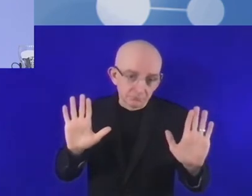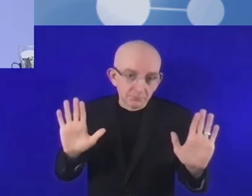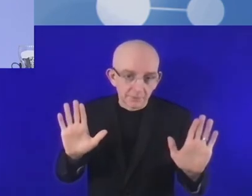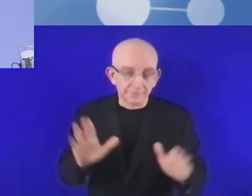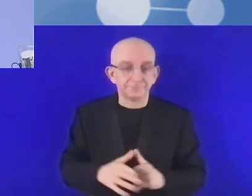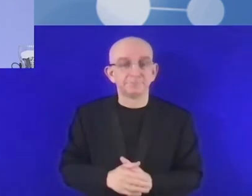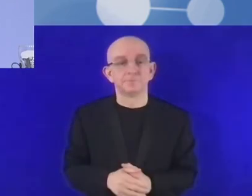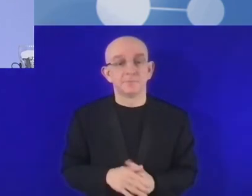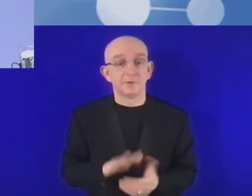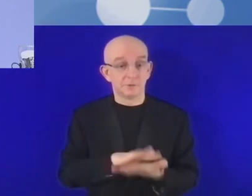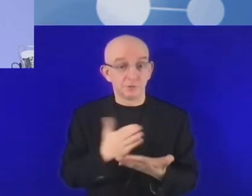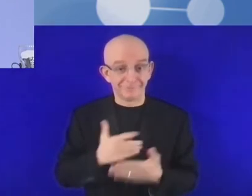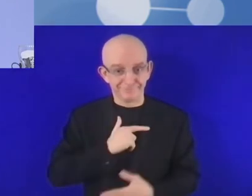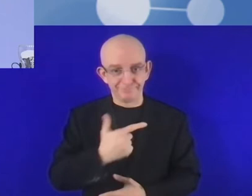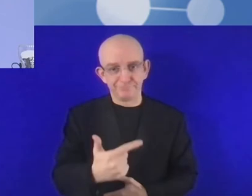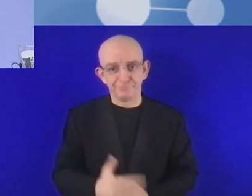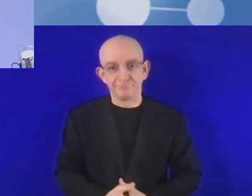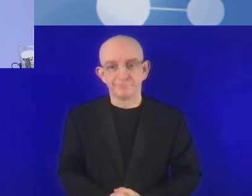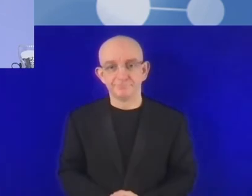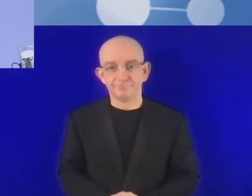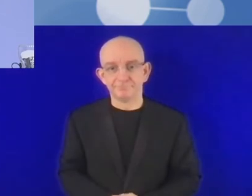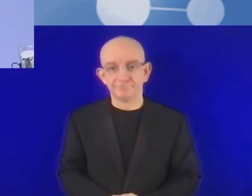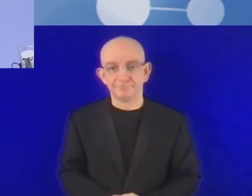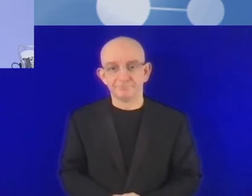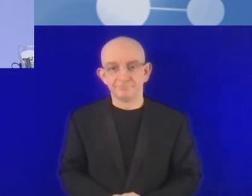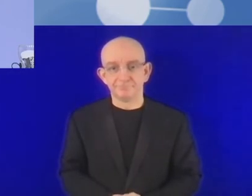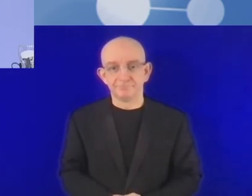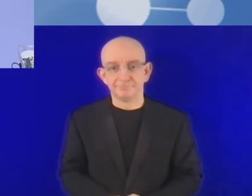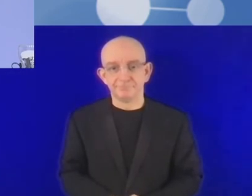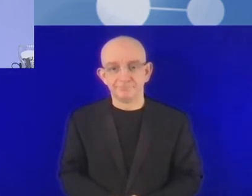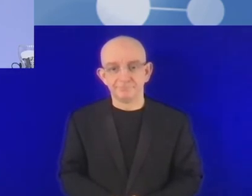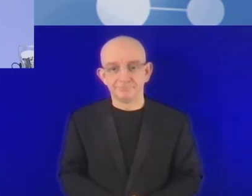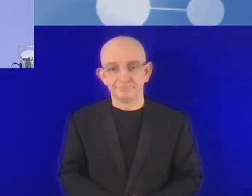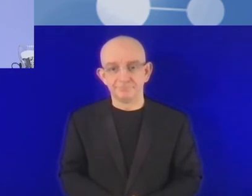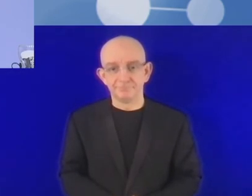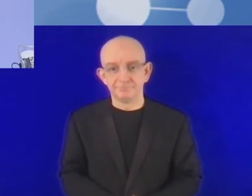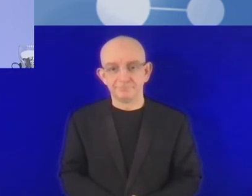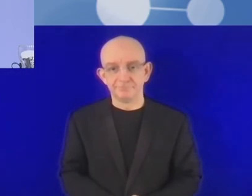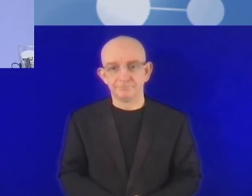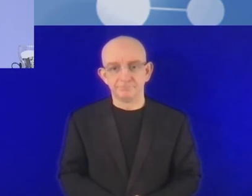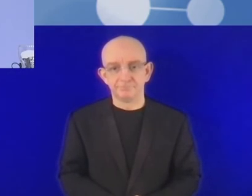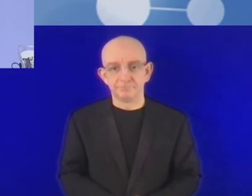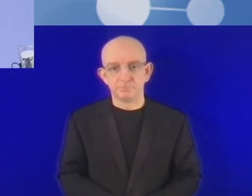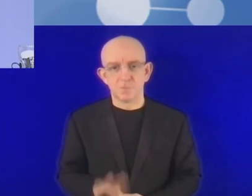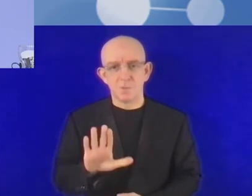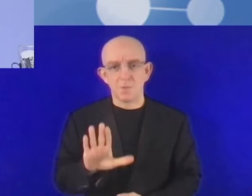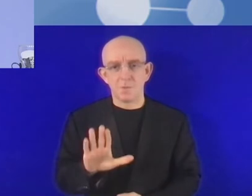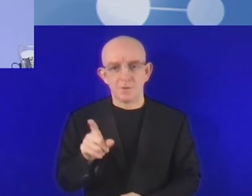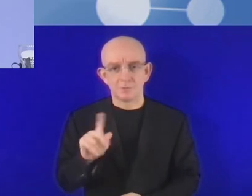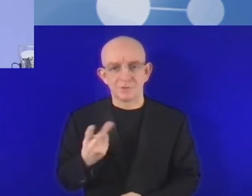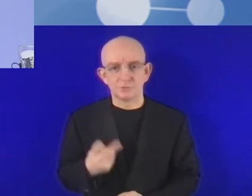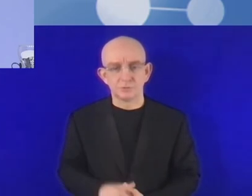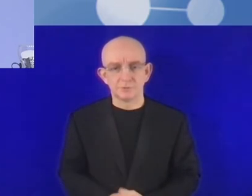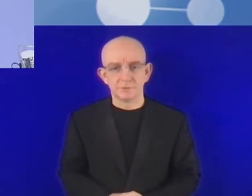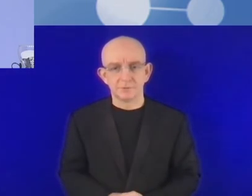我们能够更勇敢的做一些决定，也许这样会为一些中小型企业